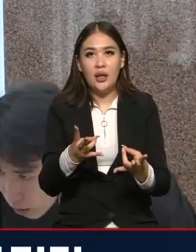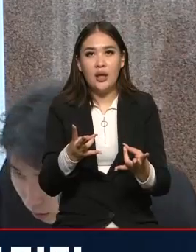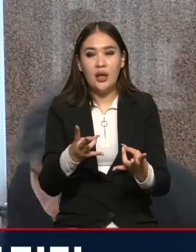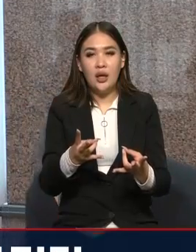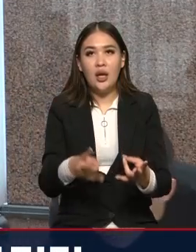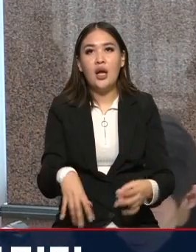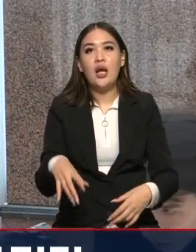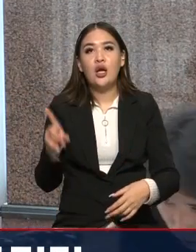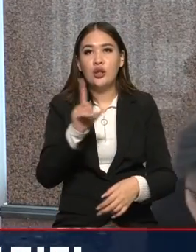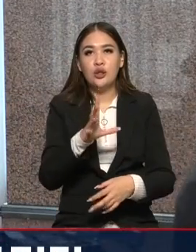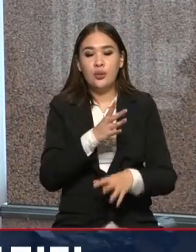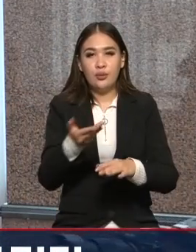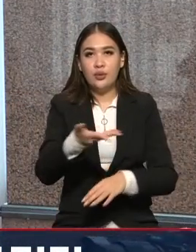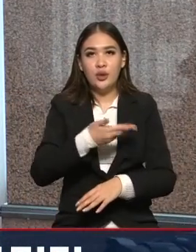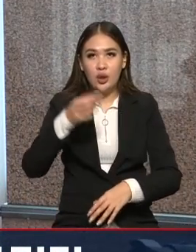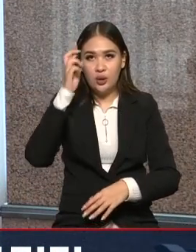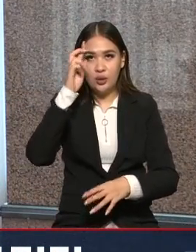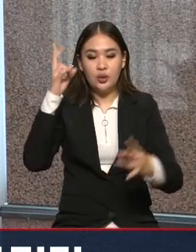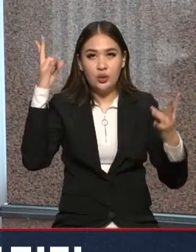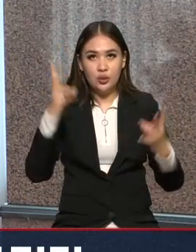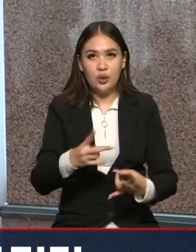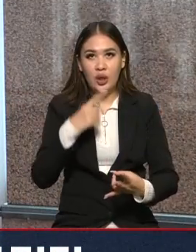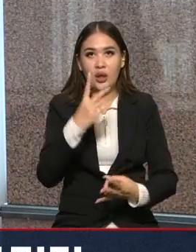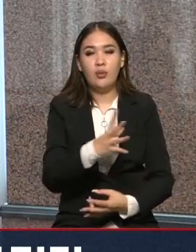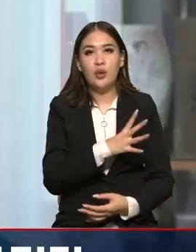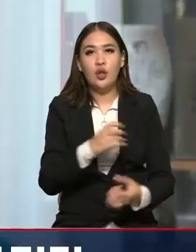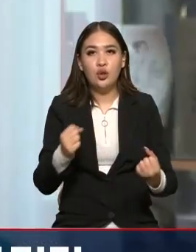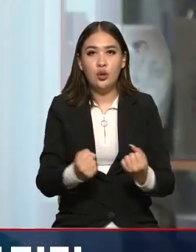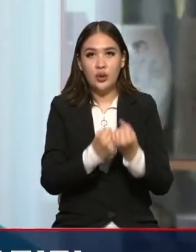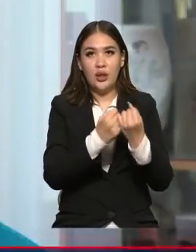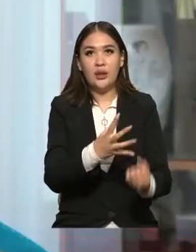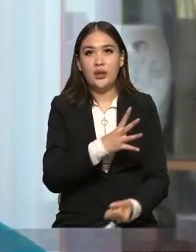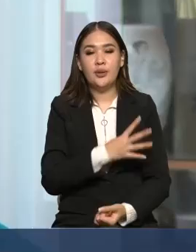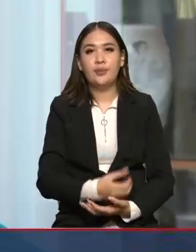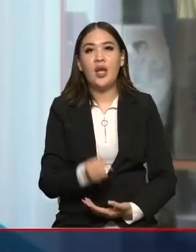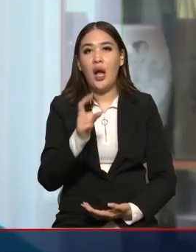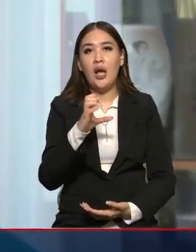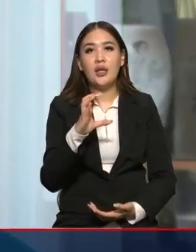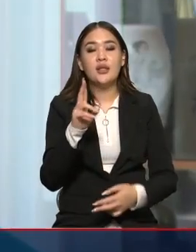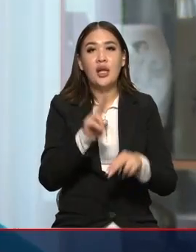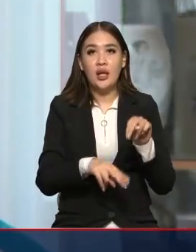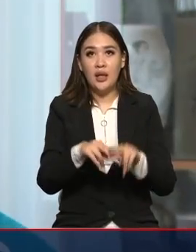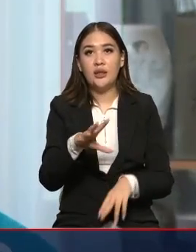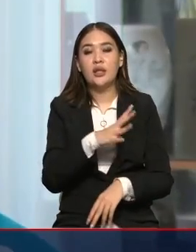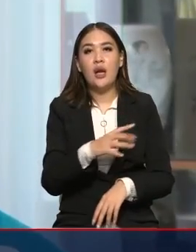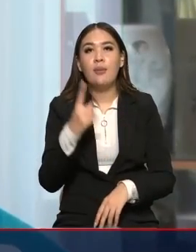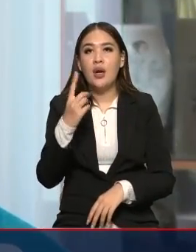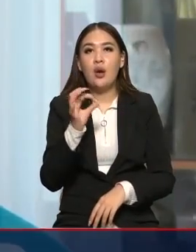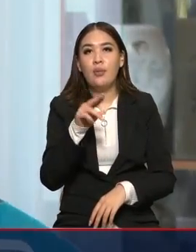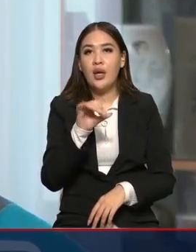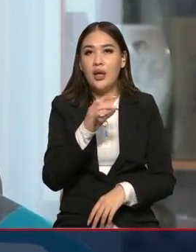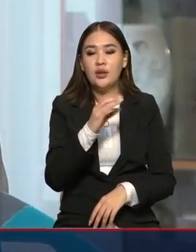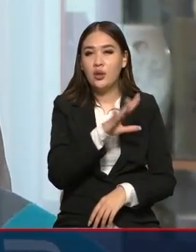Атомдық энергия елімізге қажеті болады деп шештік, бұл ұсынысты қолдадық. Менің ойымша АЭС салған кезде бір оператор емес,